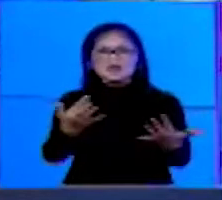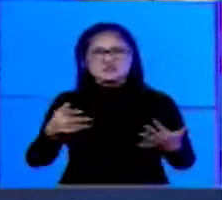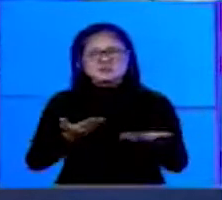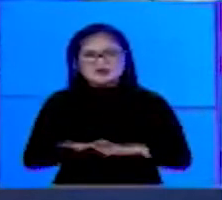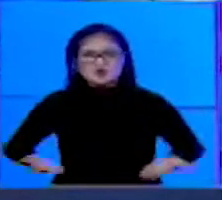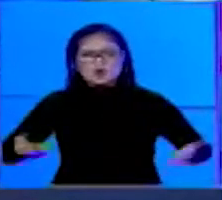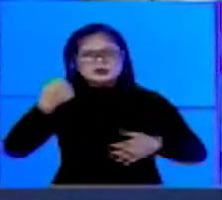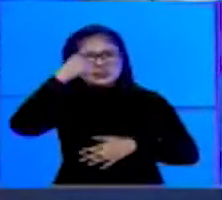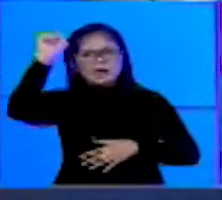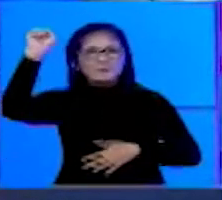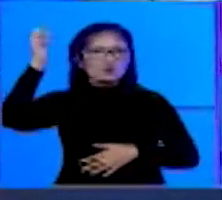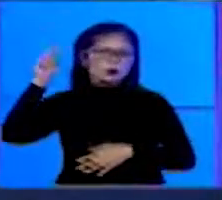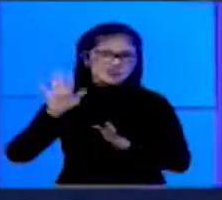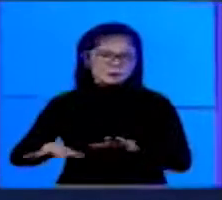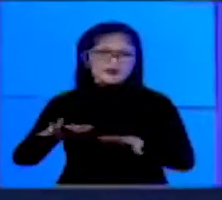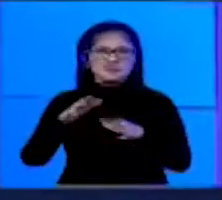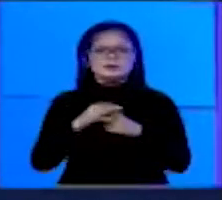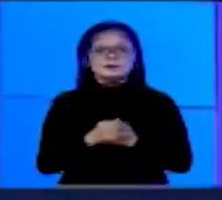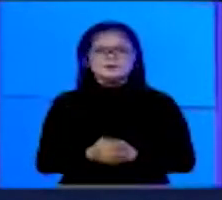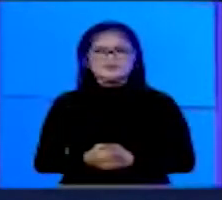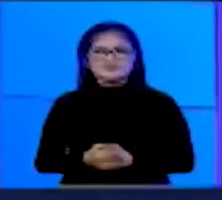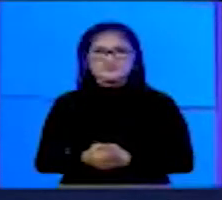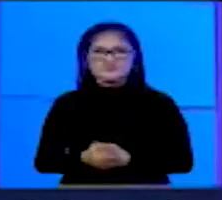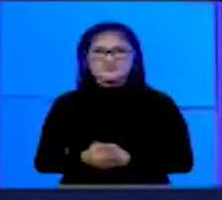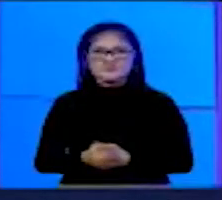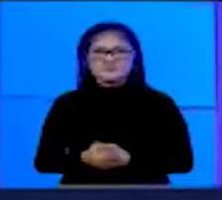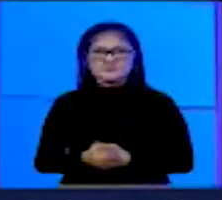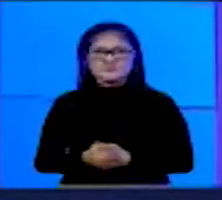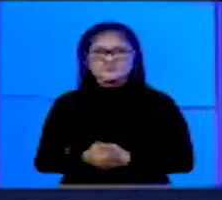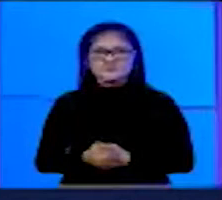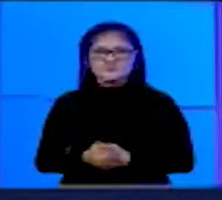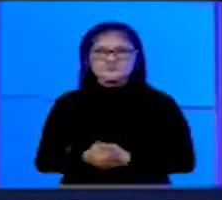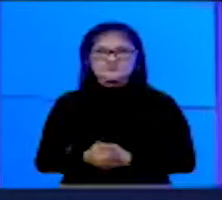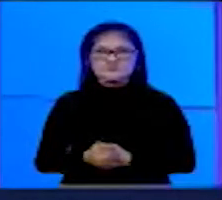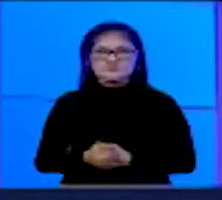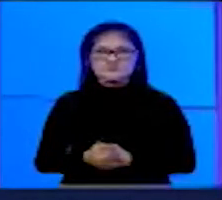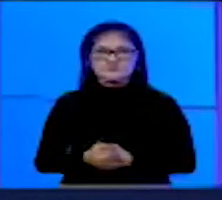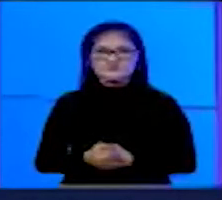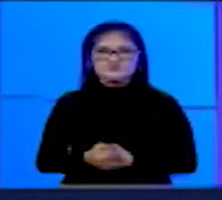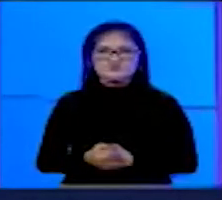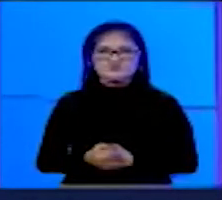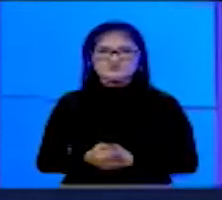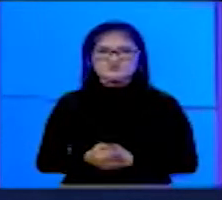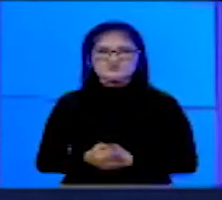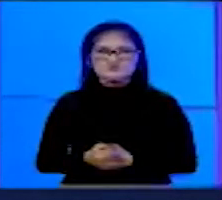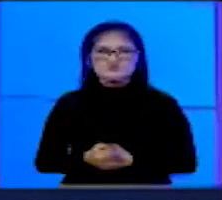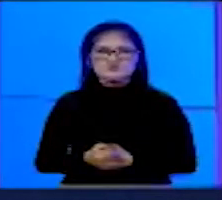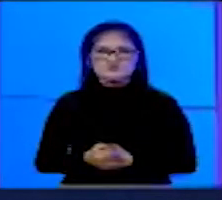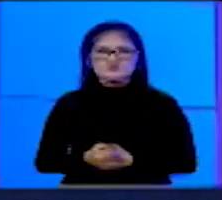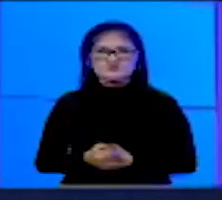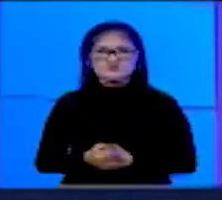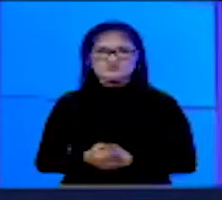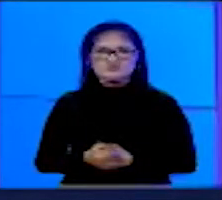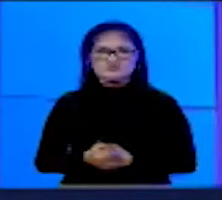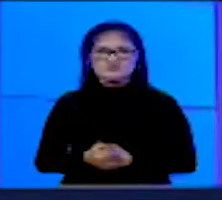dilakukan. Kerja saya sama apa yang saya hasilkan itu tidak sesuai, Pak. Tidak sesuai dengan perjanjian. Iya. Tidak sesuai perjanjian.